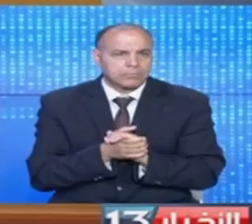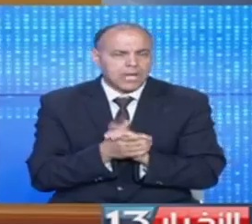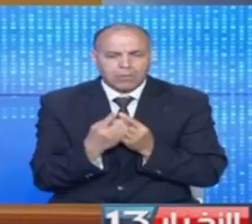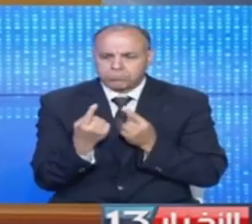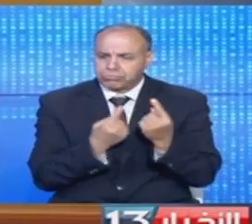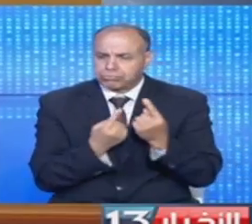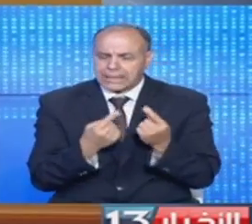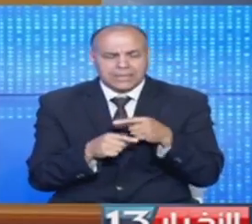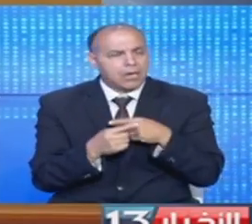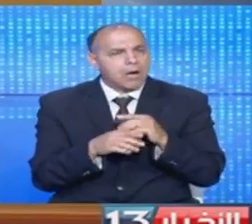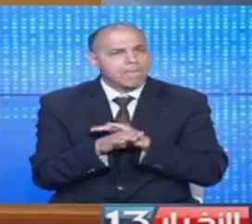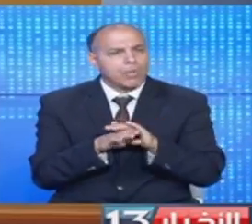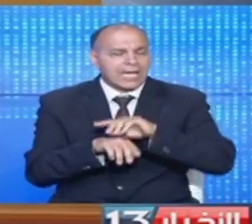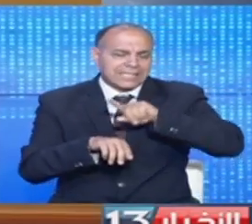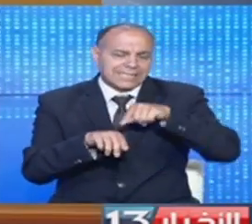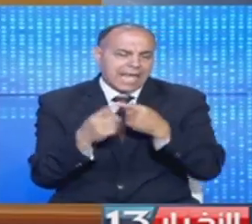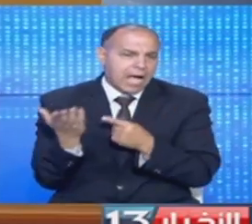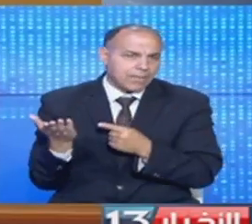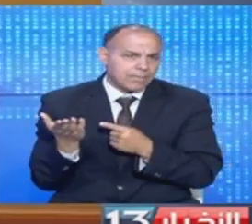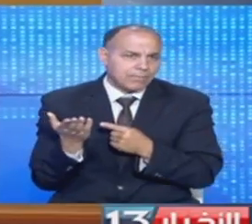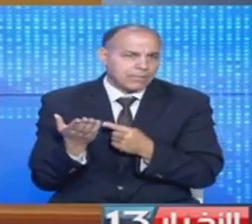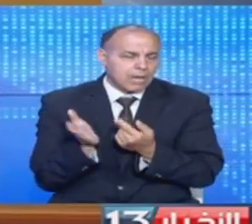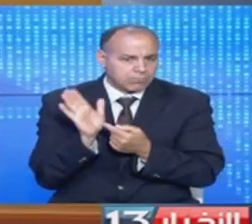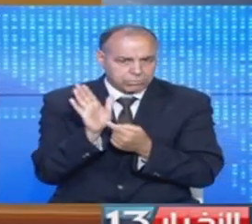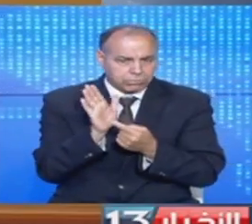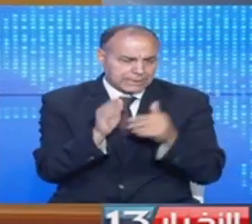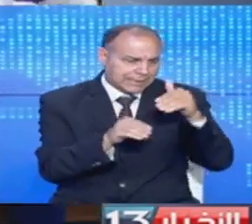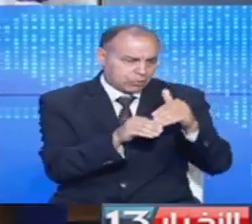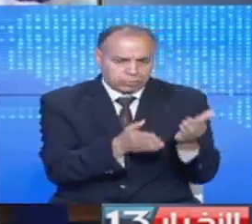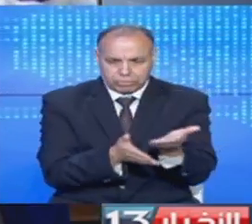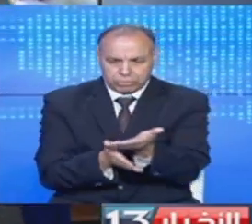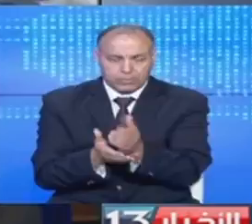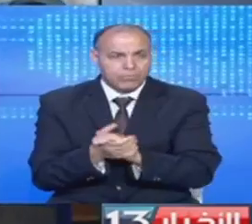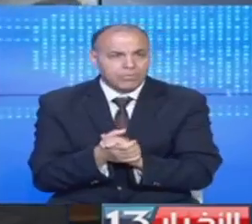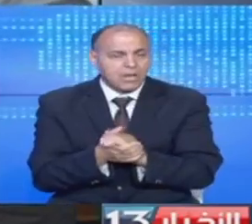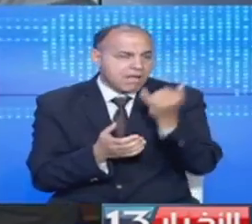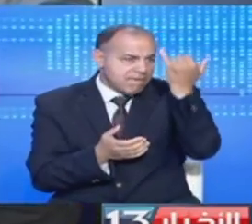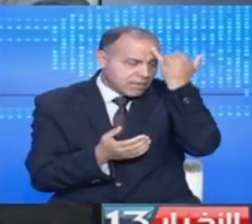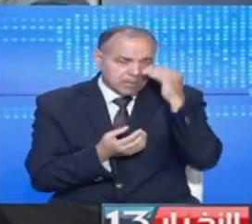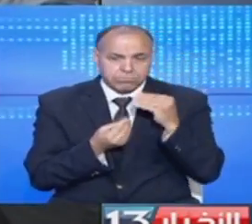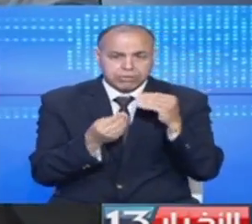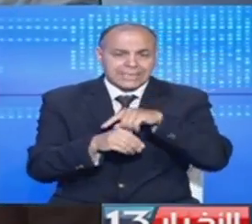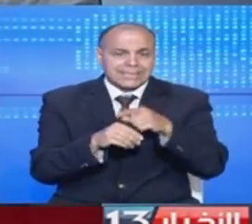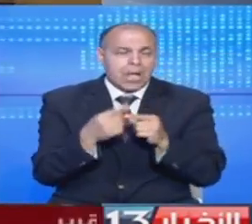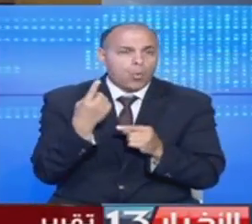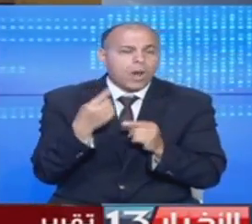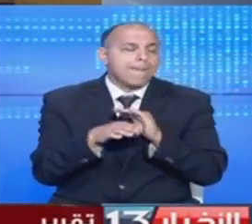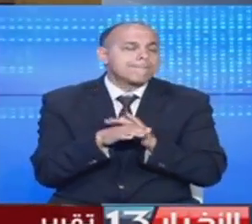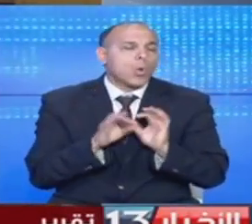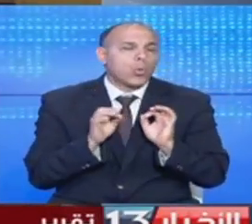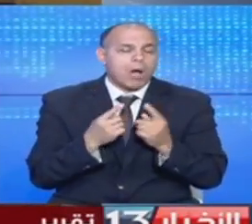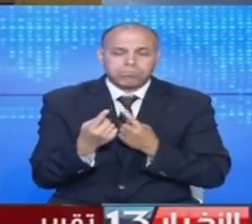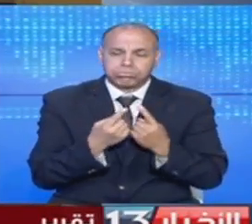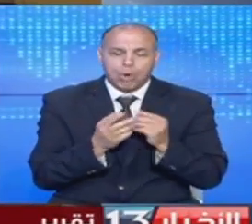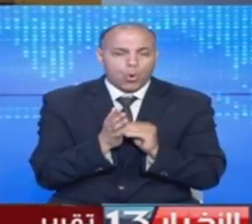النقاش فيه مدة ساعة ونعرض هذا على التصويت. وقد وجه مقترح إضافة ساعة واحدة لكل موضوع جدلا